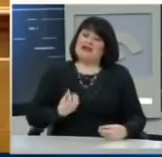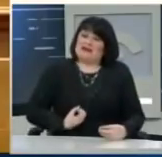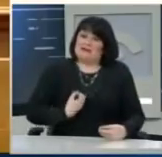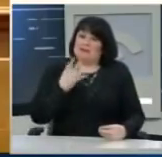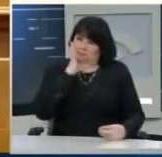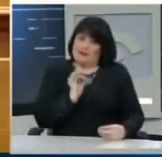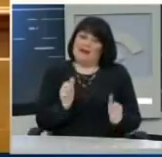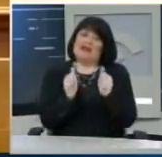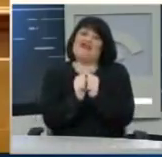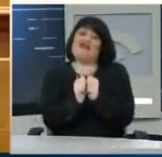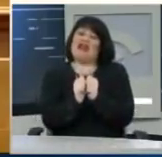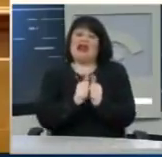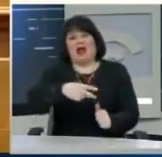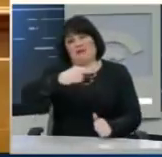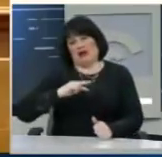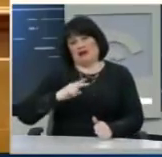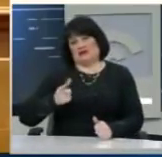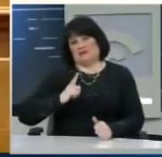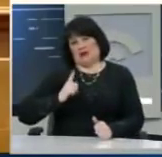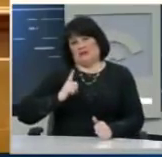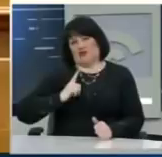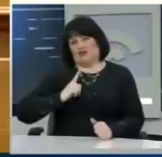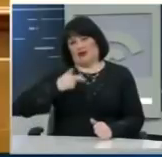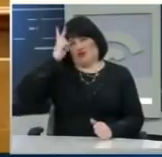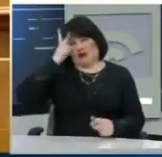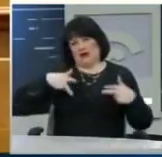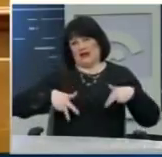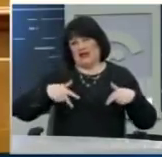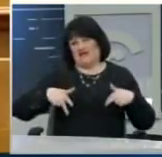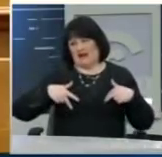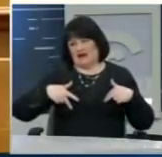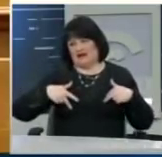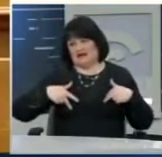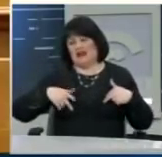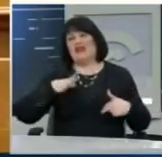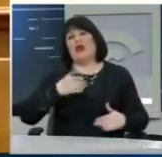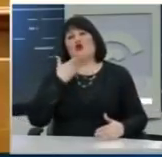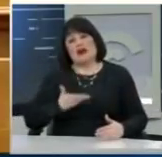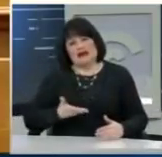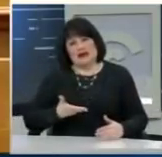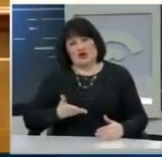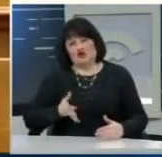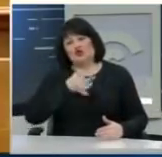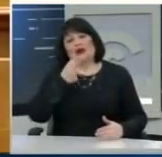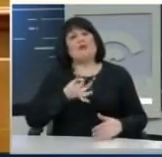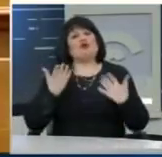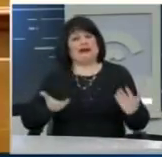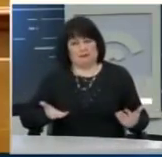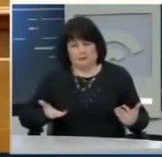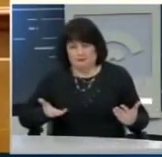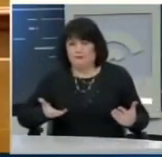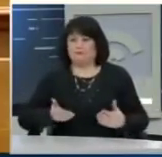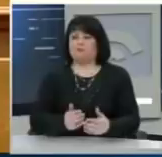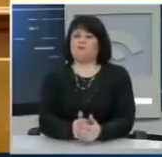αισθήματα πραγματικής φιλίας την απάντηση της γερμανικής κυβέρνησης. Αλλά θέλω να κλείσω λέγοντας το εξής.